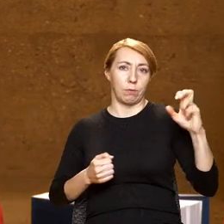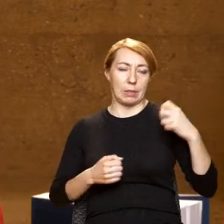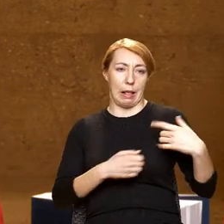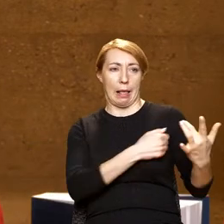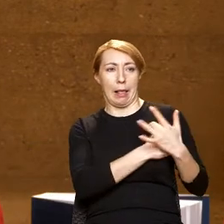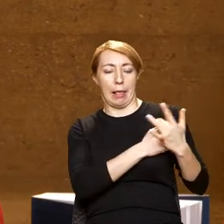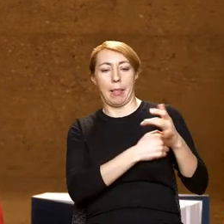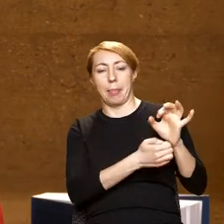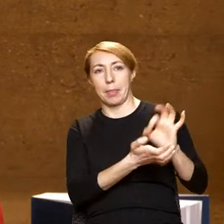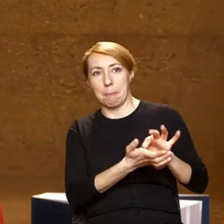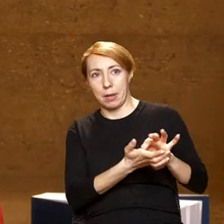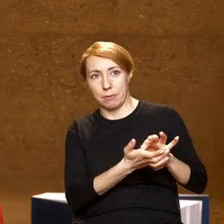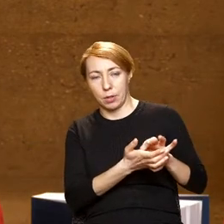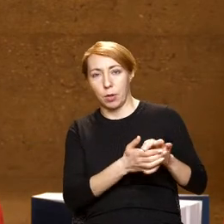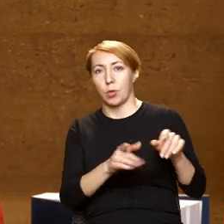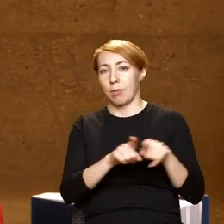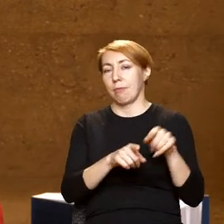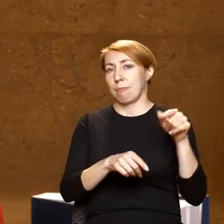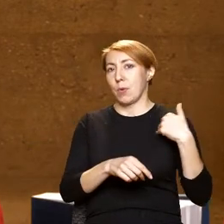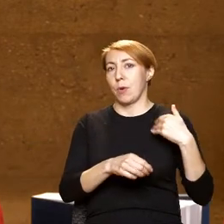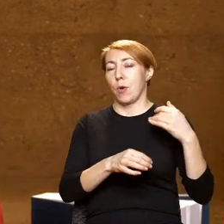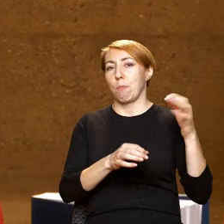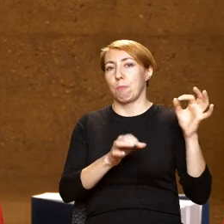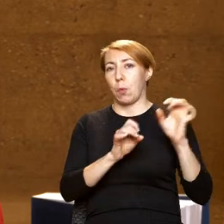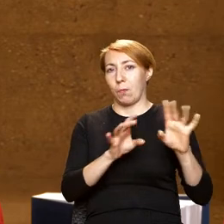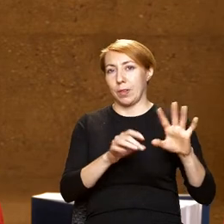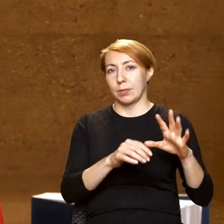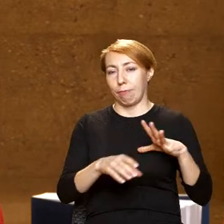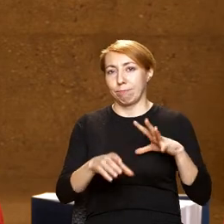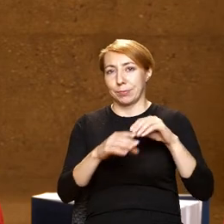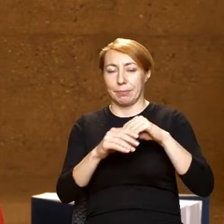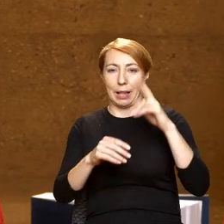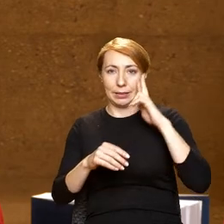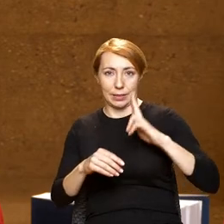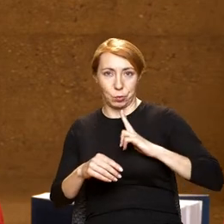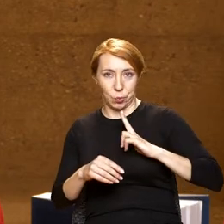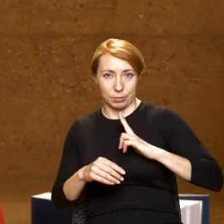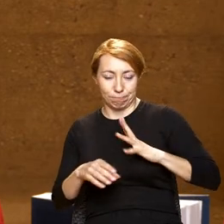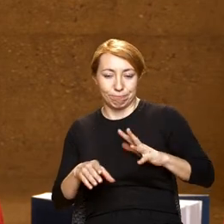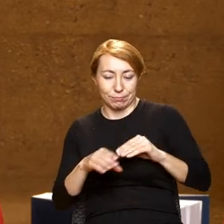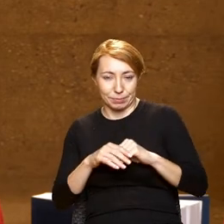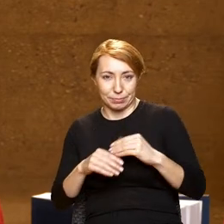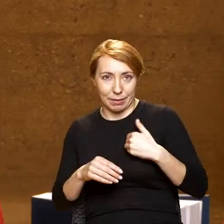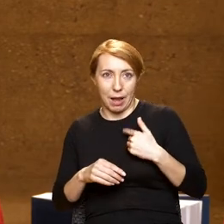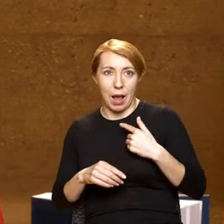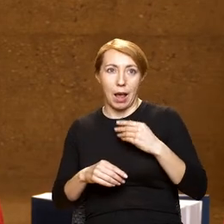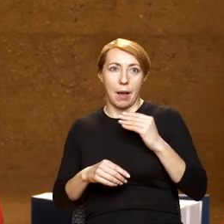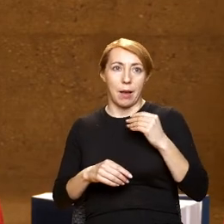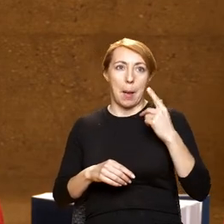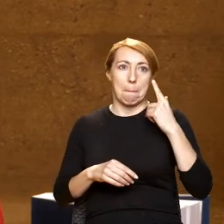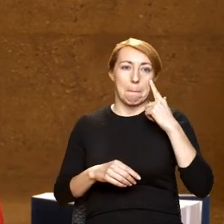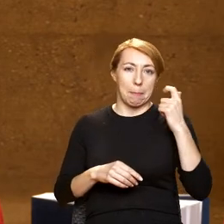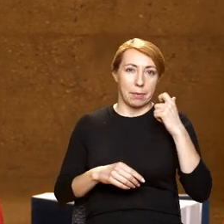skrytykował. To zresztą profesor z mojego instytutu. Jeszcze pamiętam, nauki pomocnicze prowadził, tak,